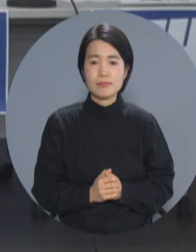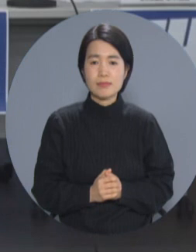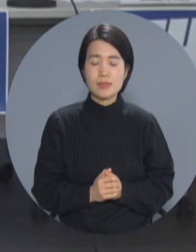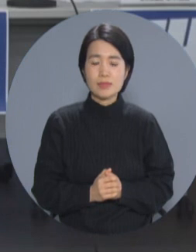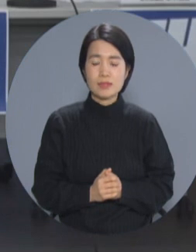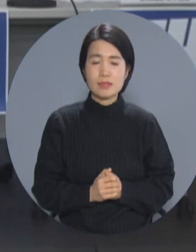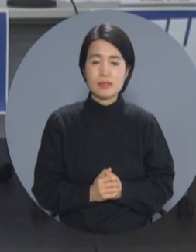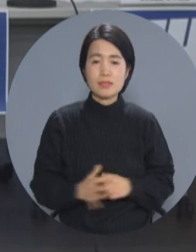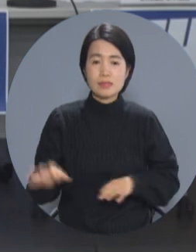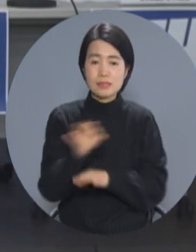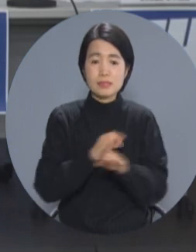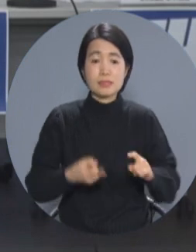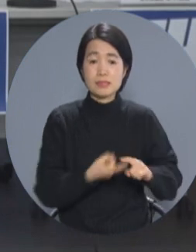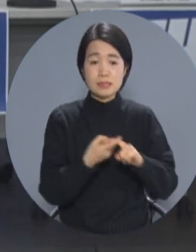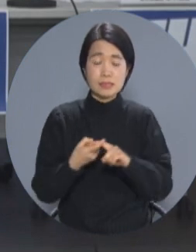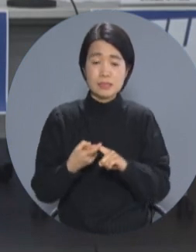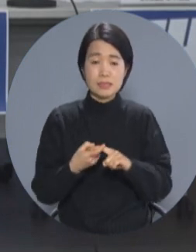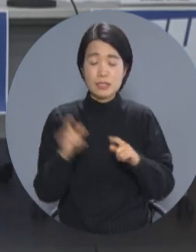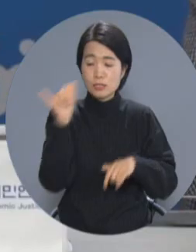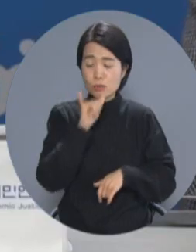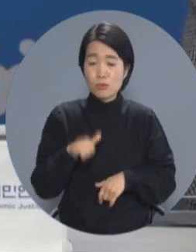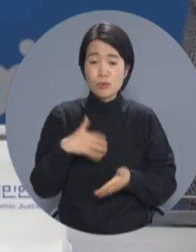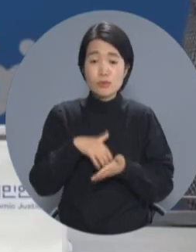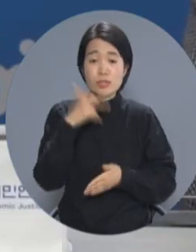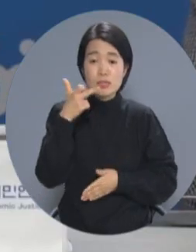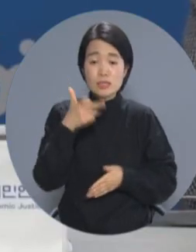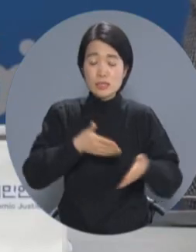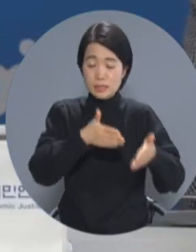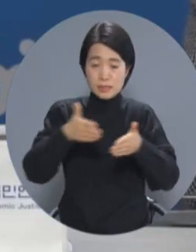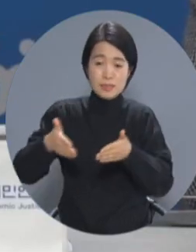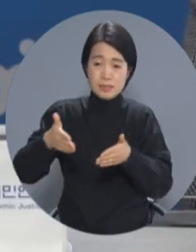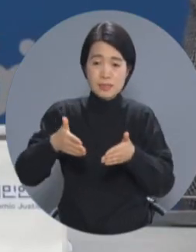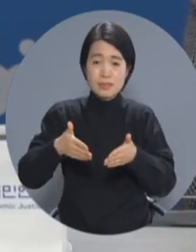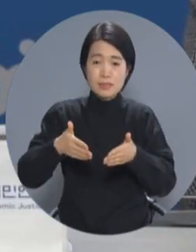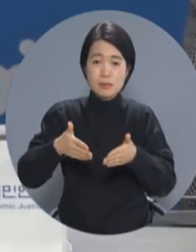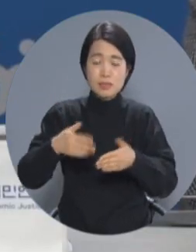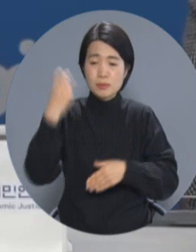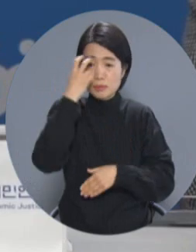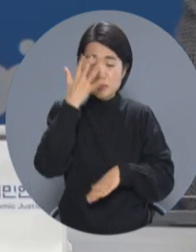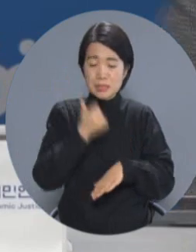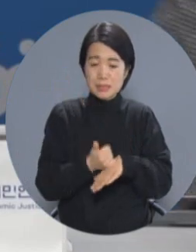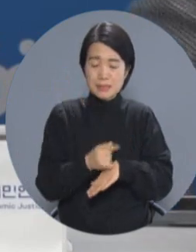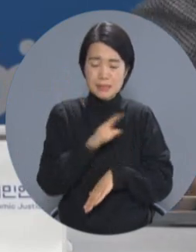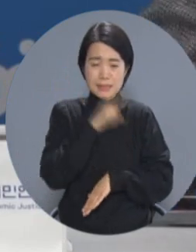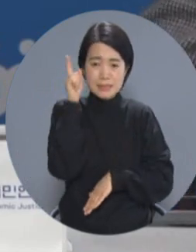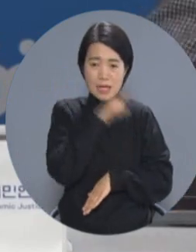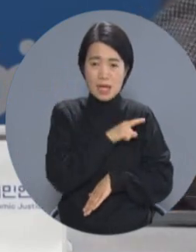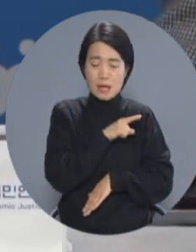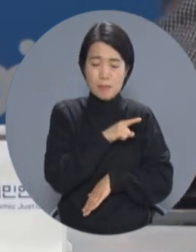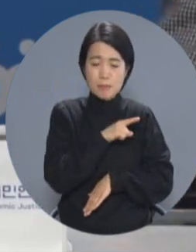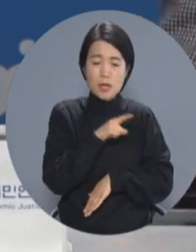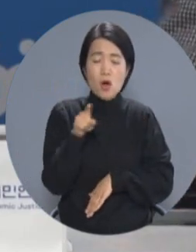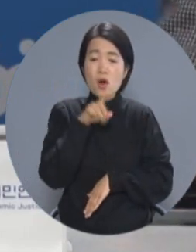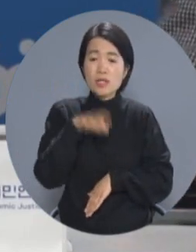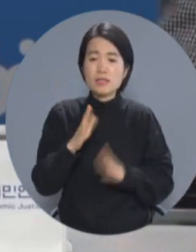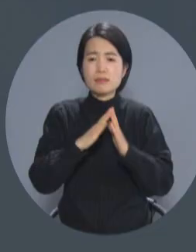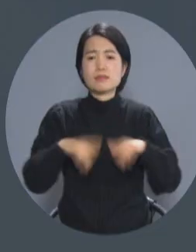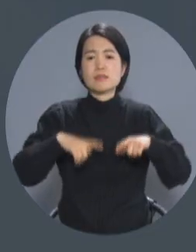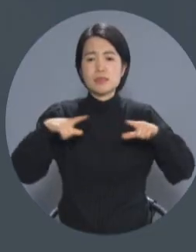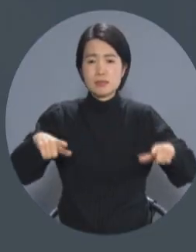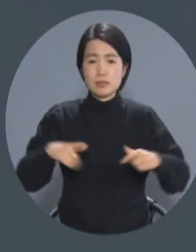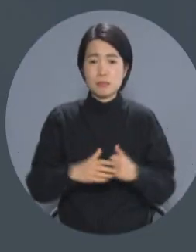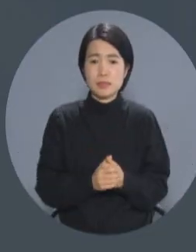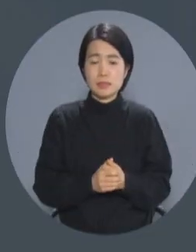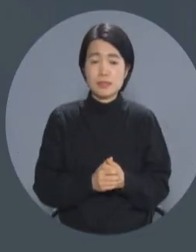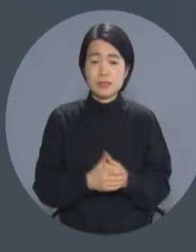경실련이 전국 17개 시도에 필수 공공의료 실태를 분석했습니다 최악의 지표마다 전남이 이름을 올렸습니다